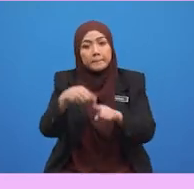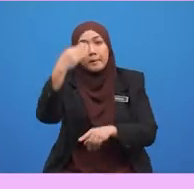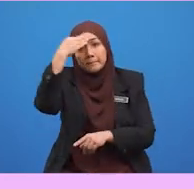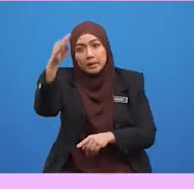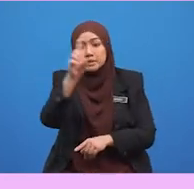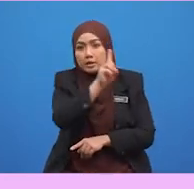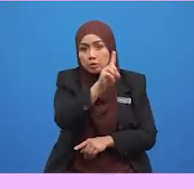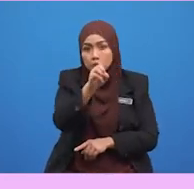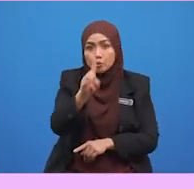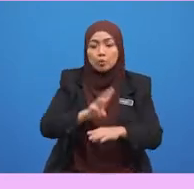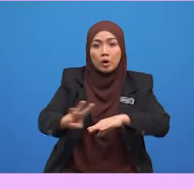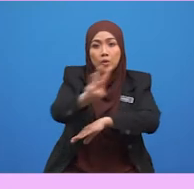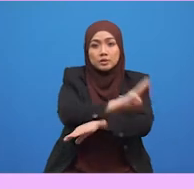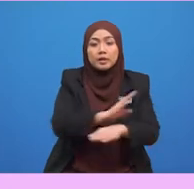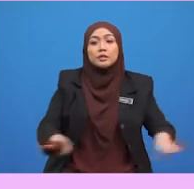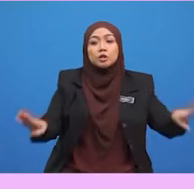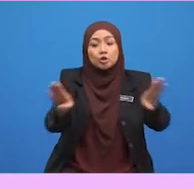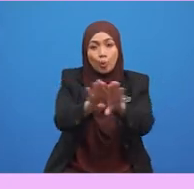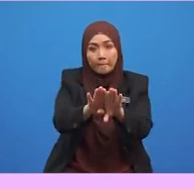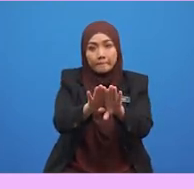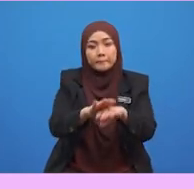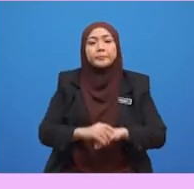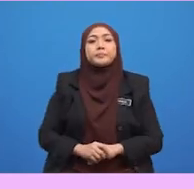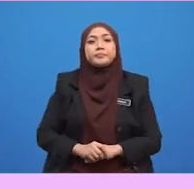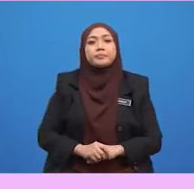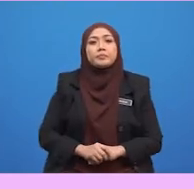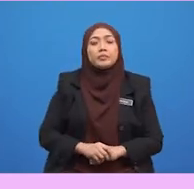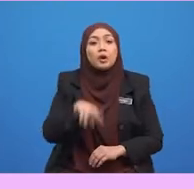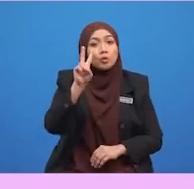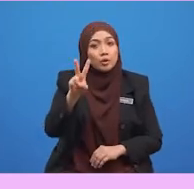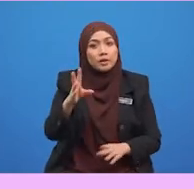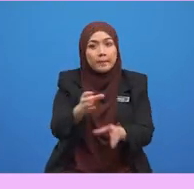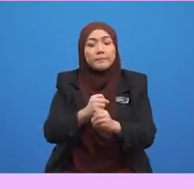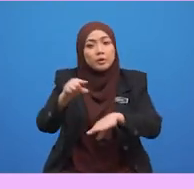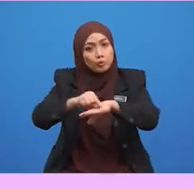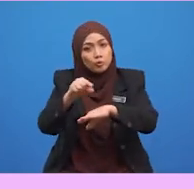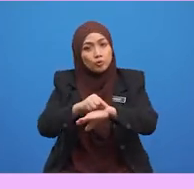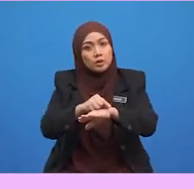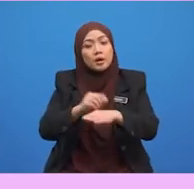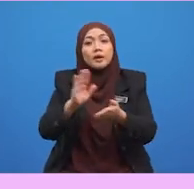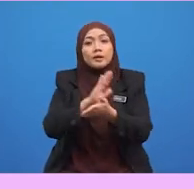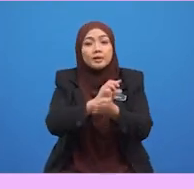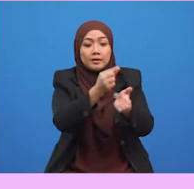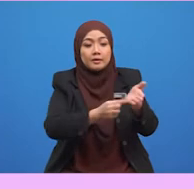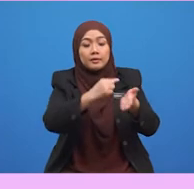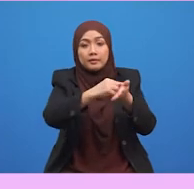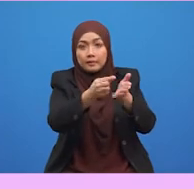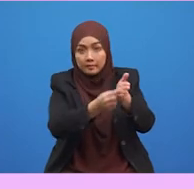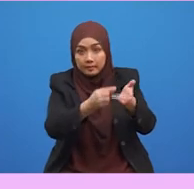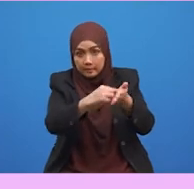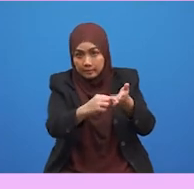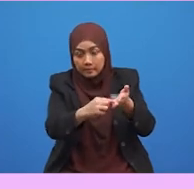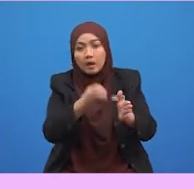bagi suatu kawasan tertutup. Yang kedua, dapat menggunakan kertas grid segi empat